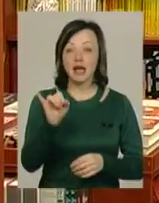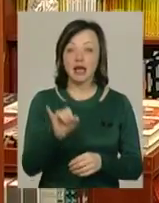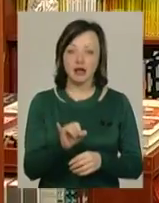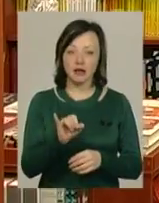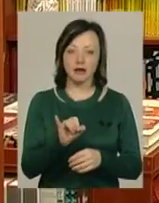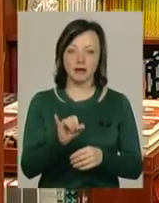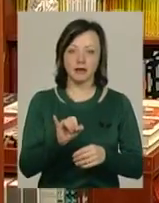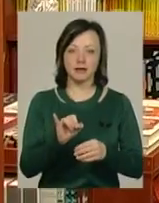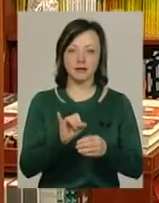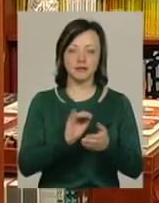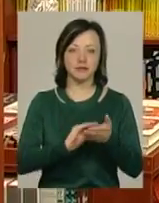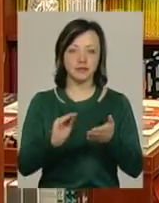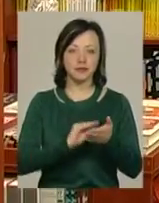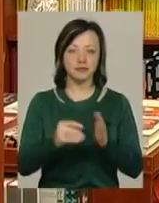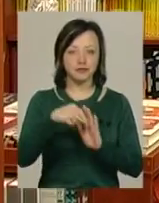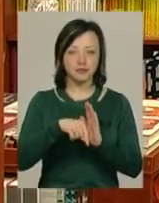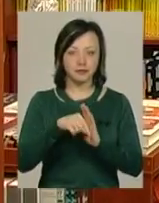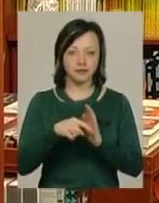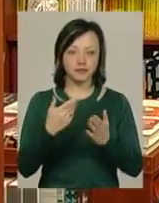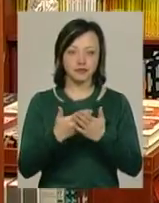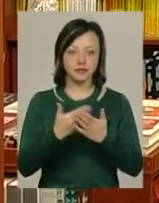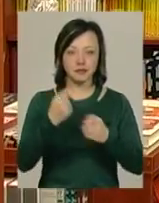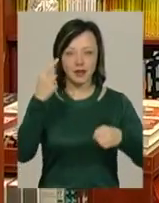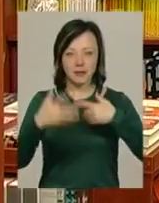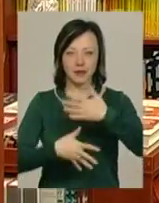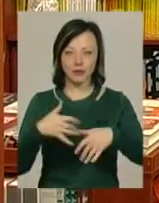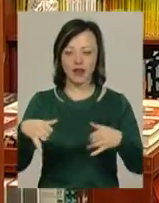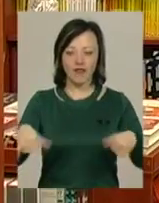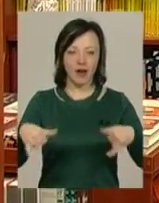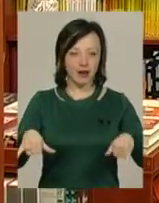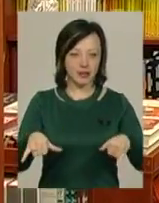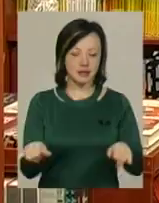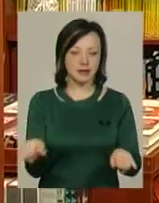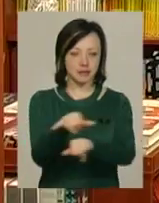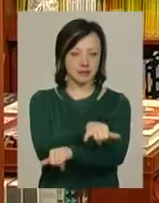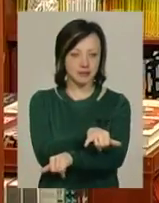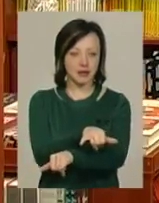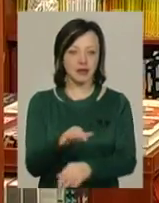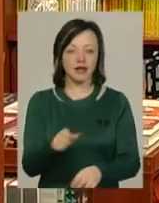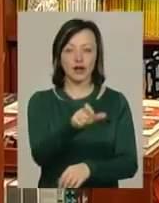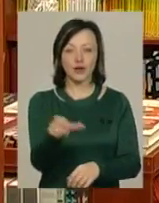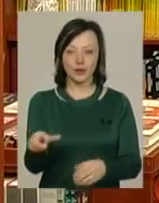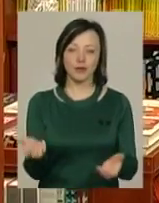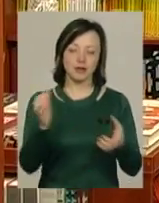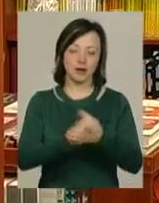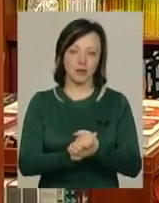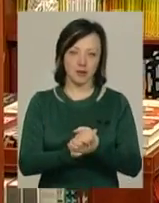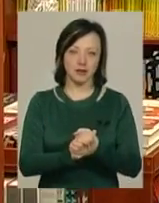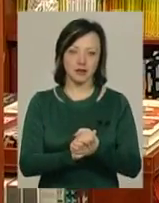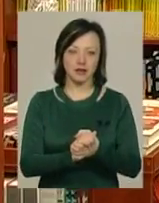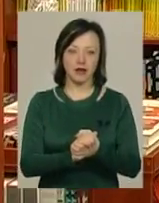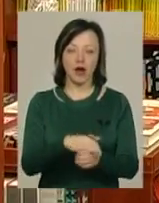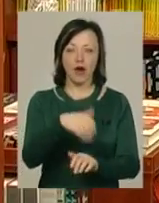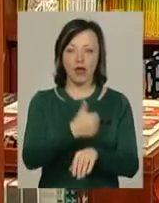розповідається це в контексті того, що переплутались валізи, і люди таким чином познайомилися.